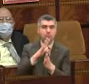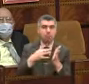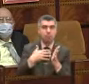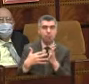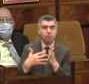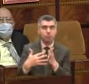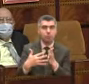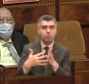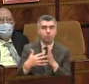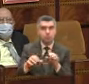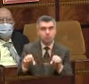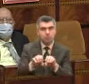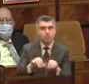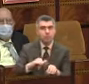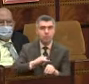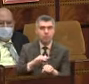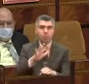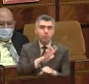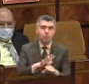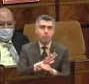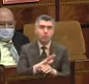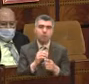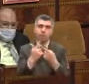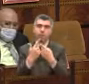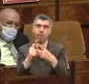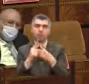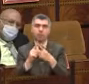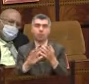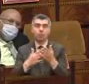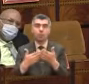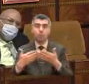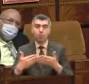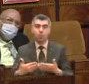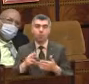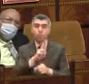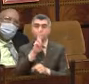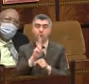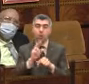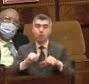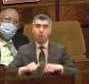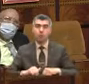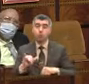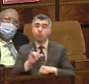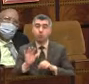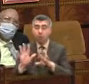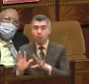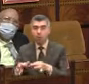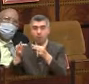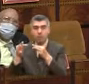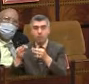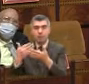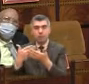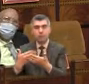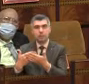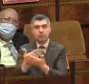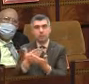الصحي، تطهير السائل وغيرها من الامور التي تطلب منا اليوم ان نسائلكم سيد الوزير ما هو تقييمكم للوضع البيئي